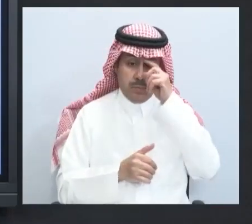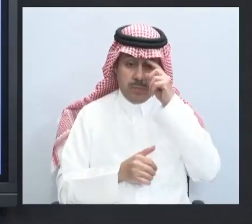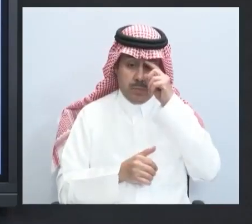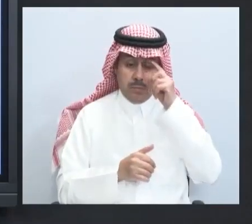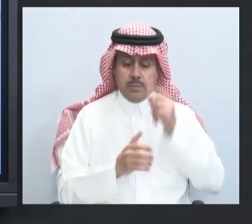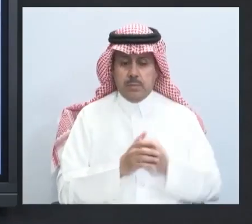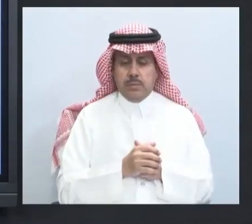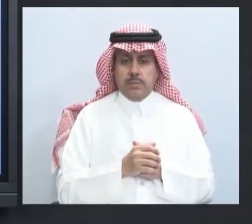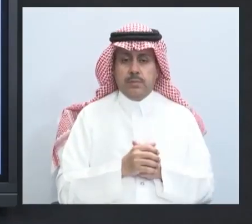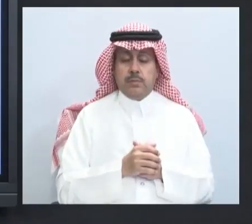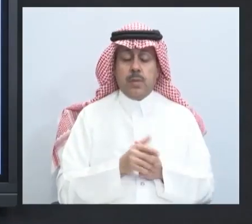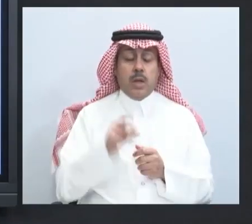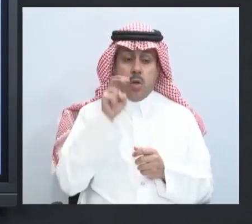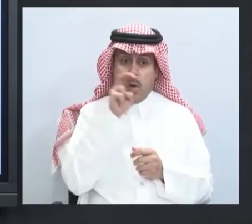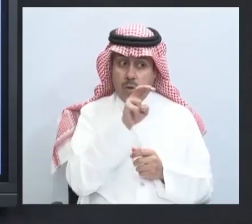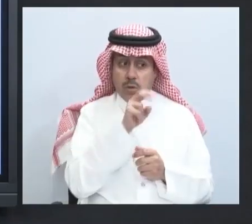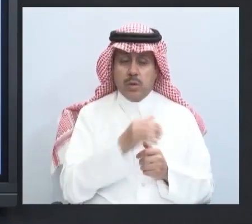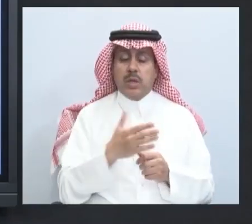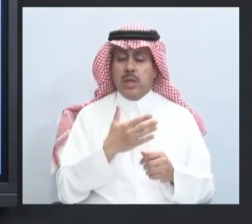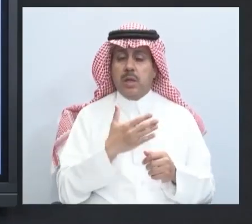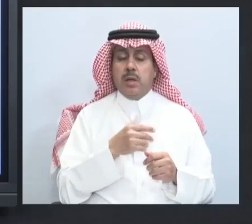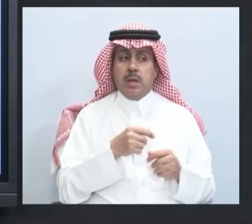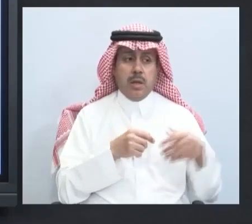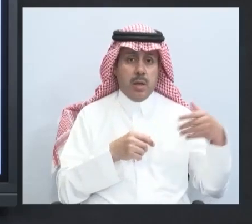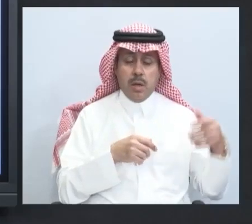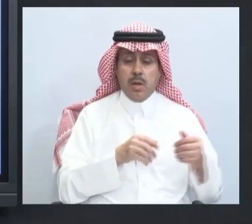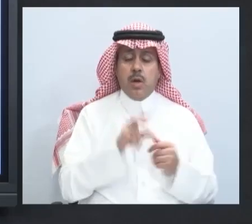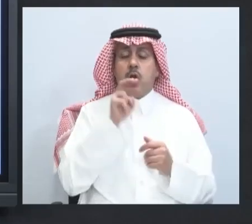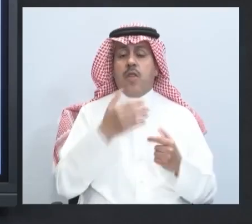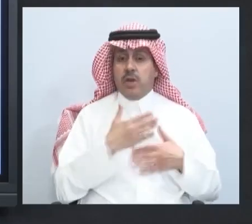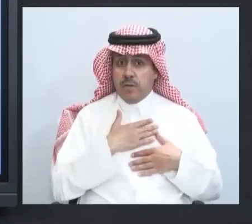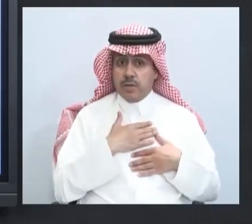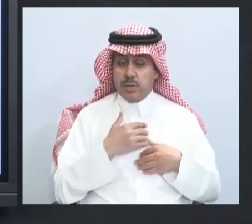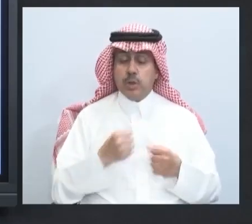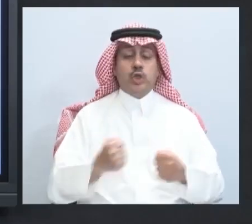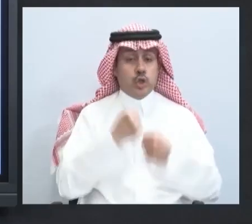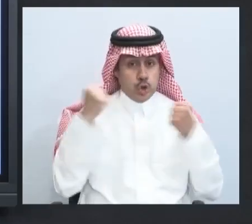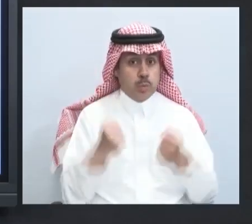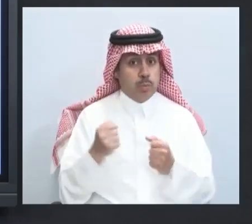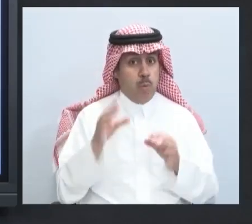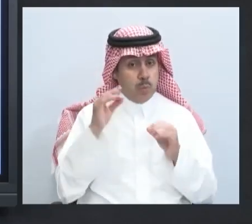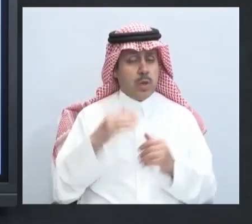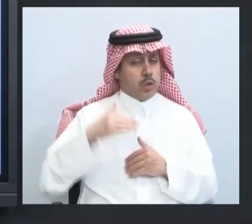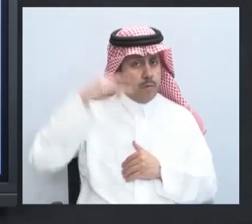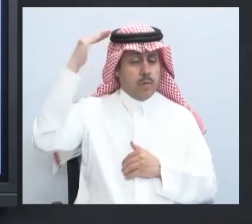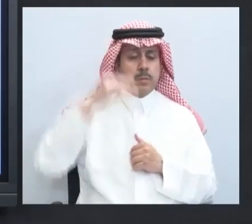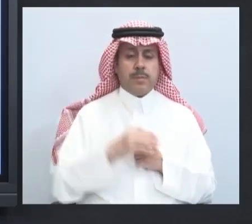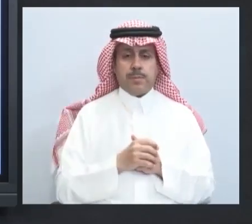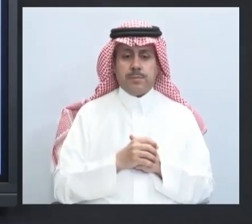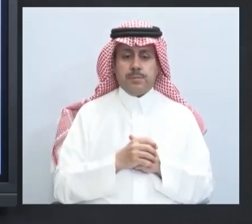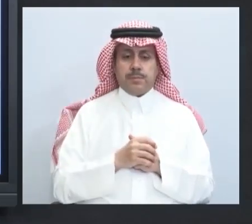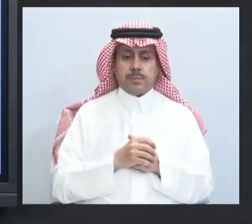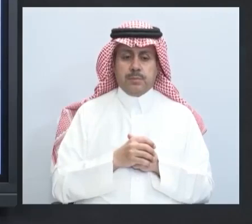اعتراض انت لو نظرت الى نفسك وتركت ذلك الامر ل تفوقت في جانب اخر لا الشرط ان يكون في جانب التفوق